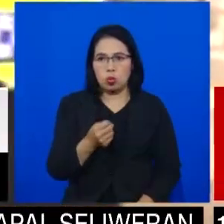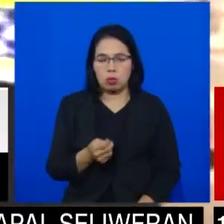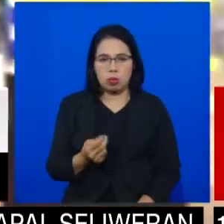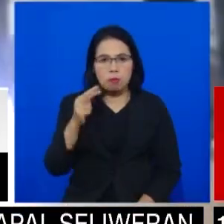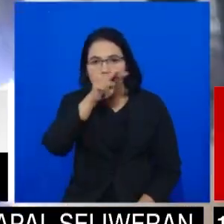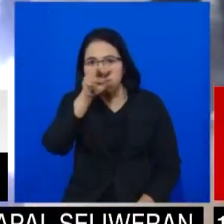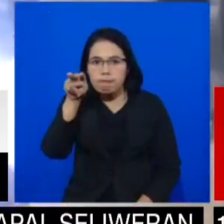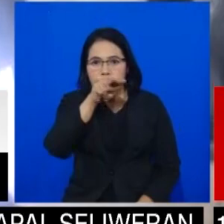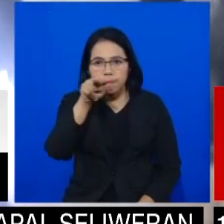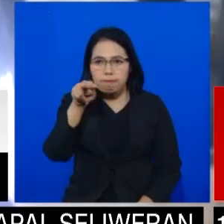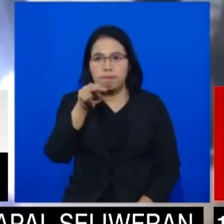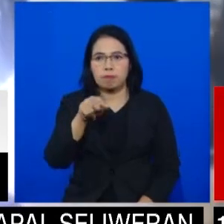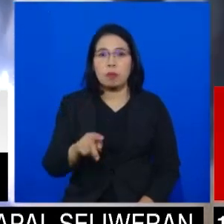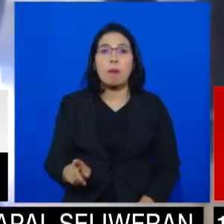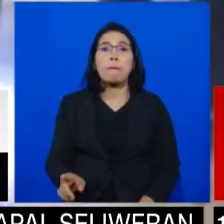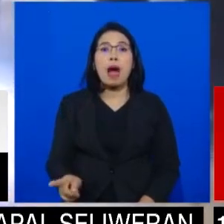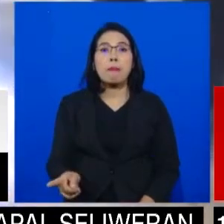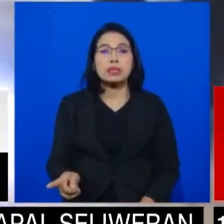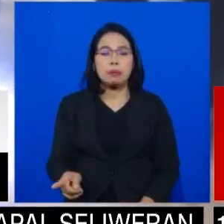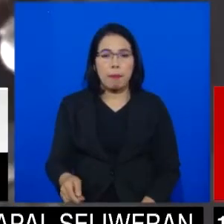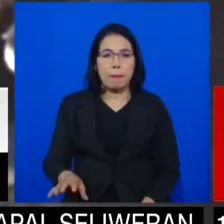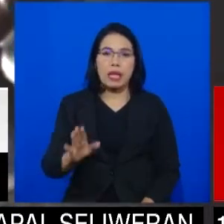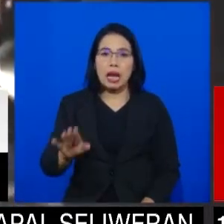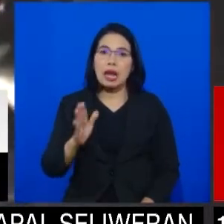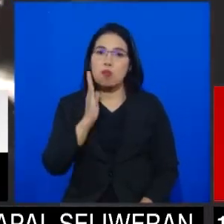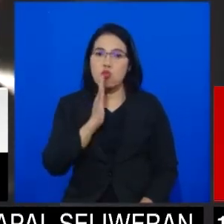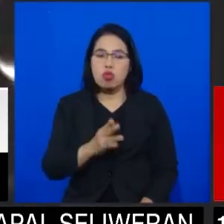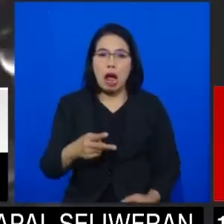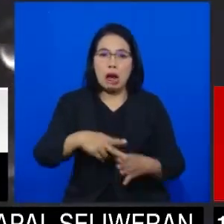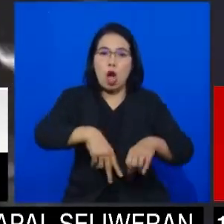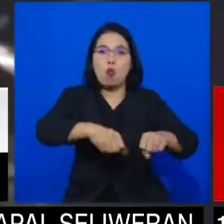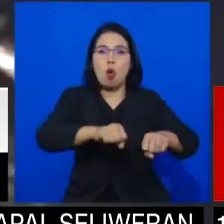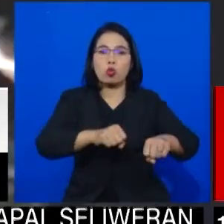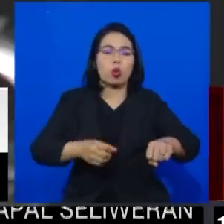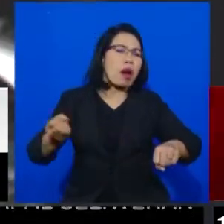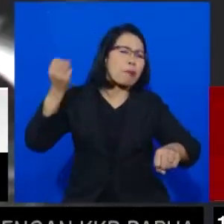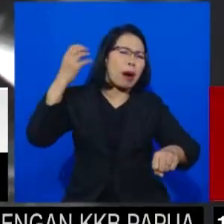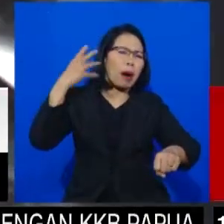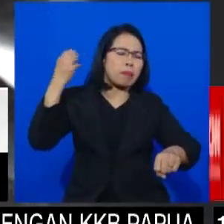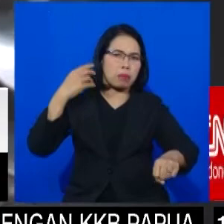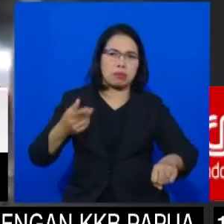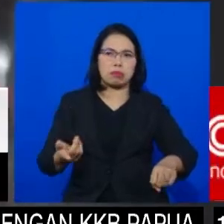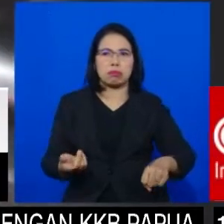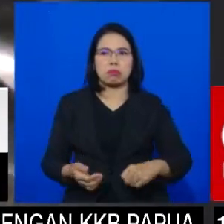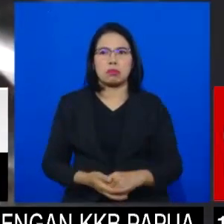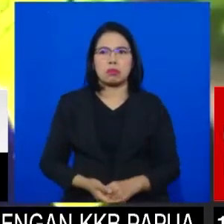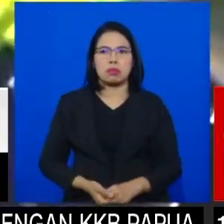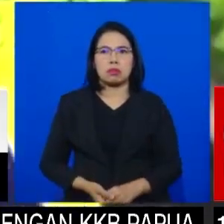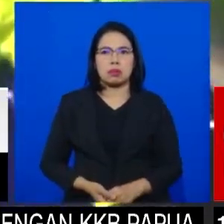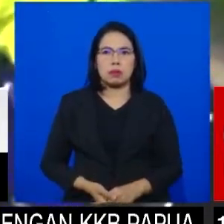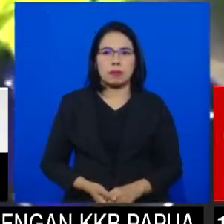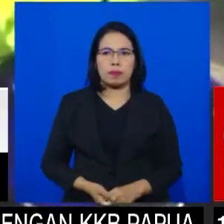di persimpangan Jalan Merdeka, Kota Bandung pada Sabtu malam. Kendaraan roda 2 yang kedapatan menggunakan knalpot bersuara